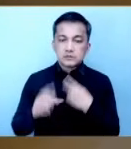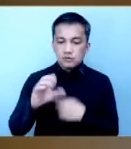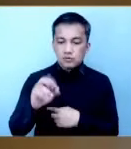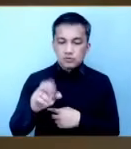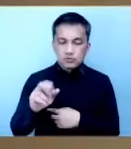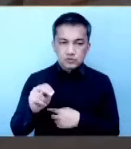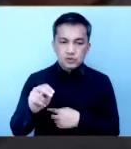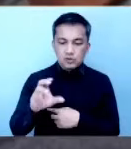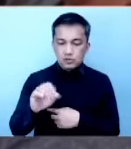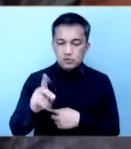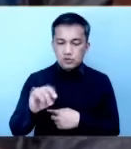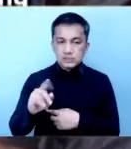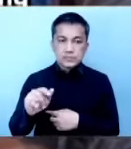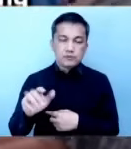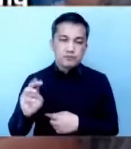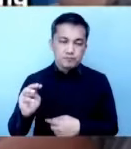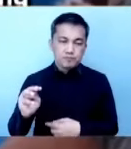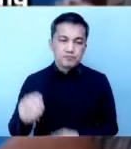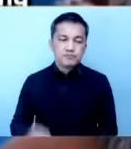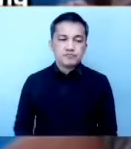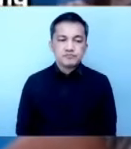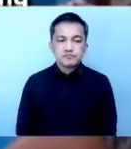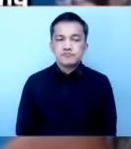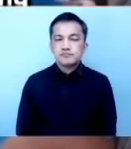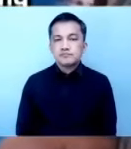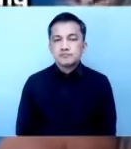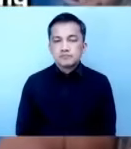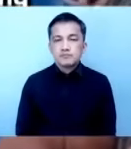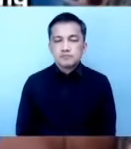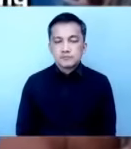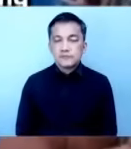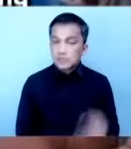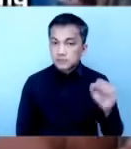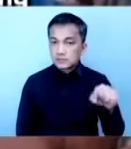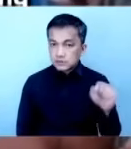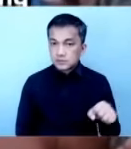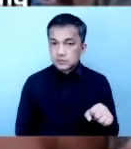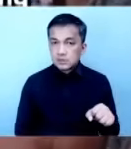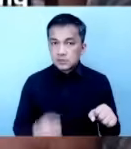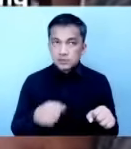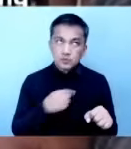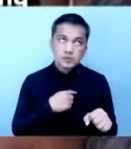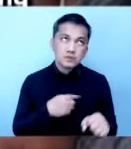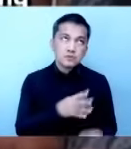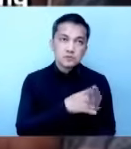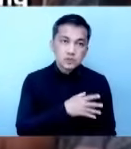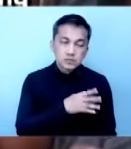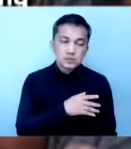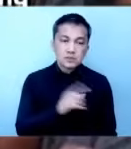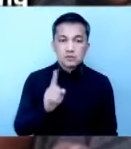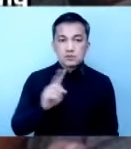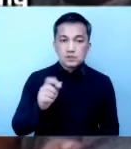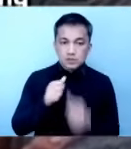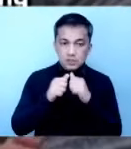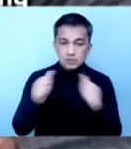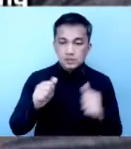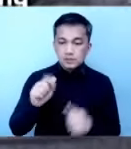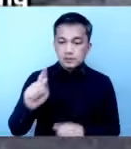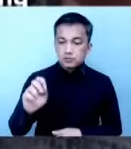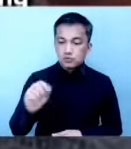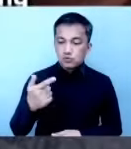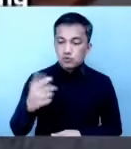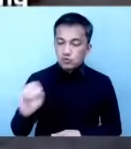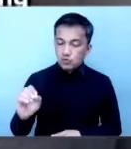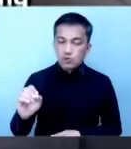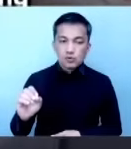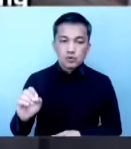Coliseum. Oo, and inaantay namin kung ano na naman ang announcement ng Togo, kung anong